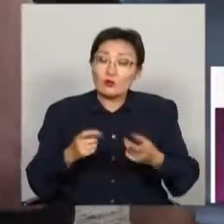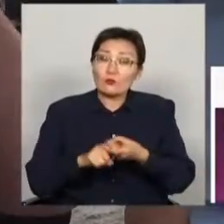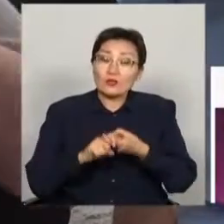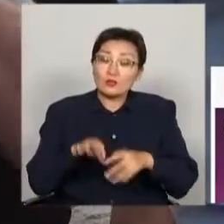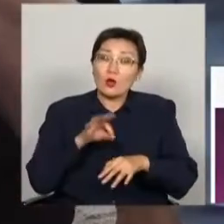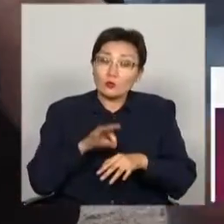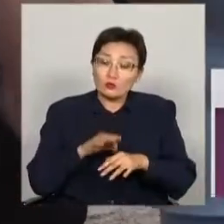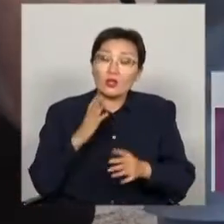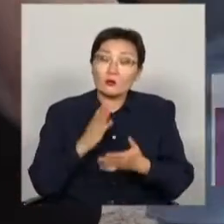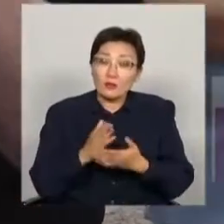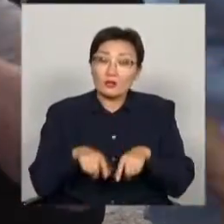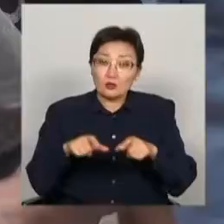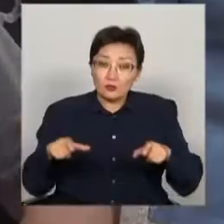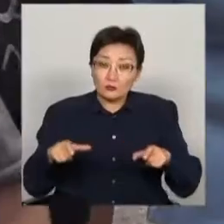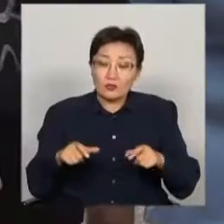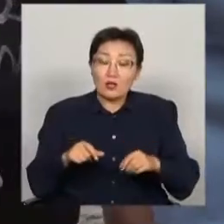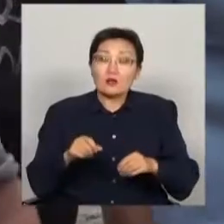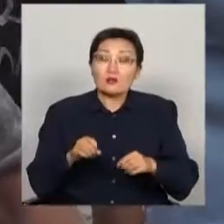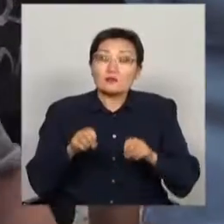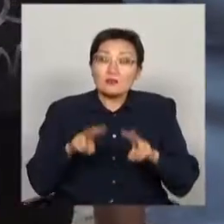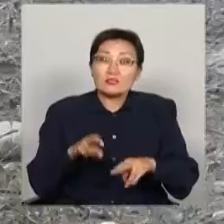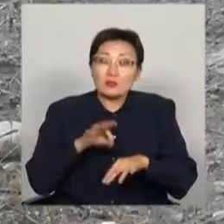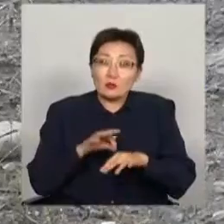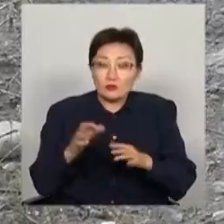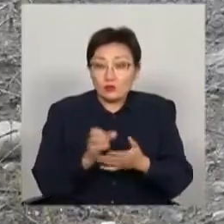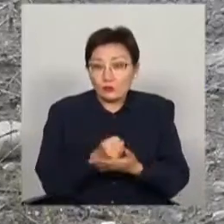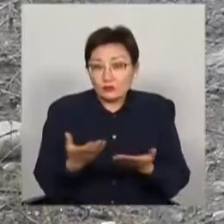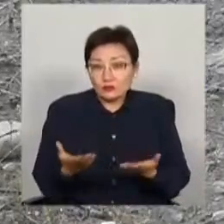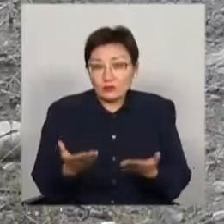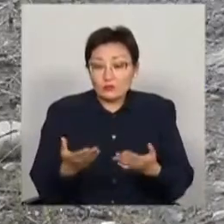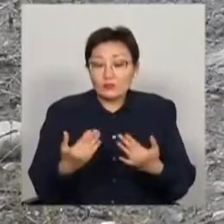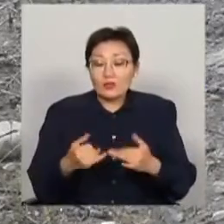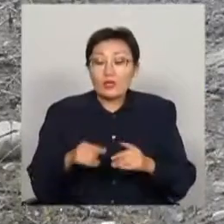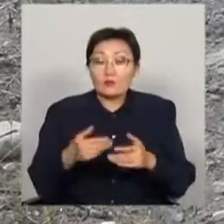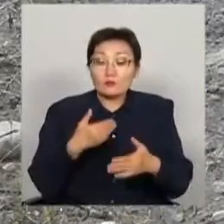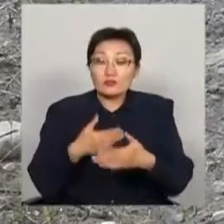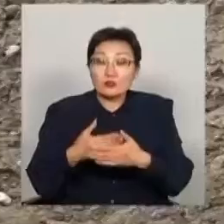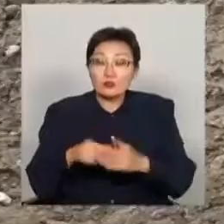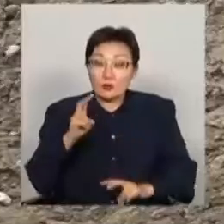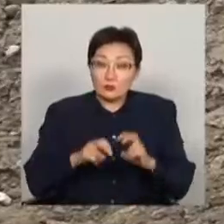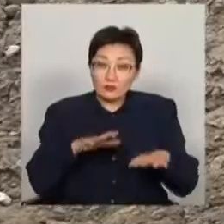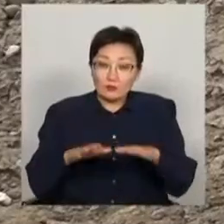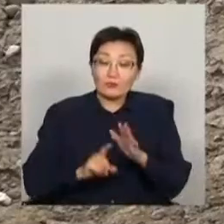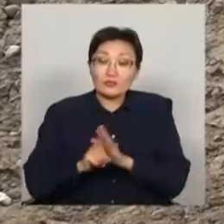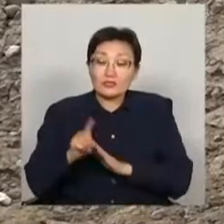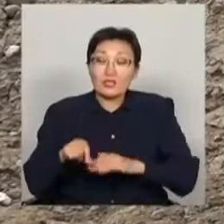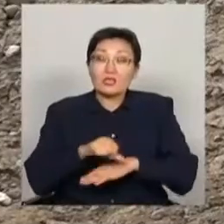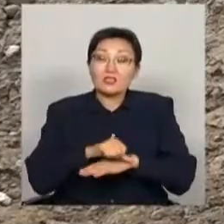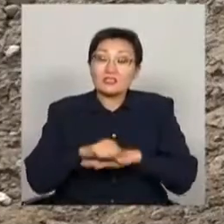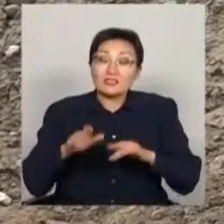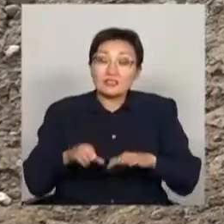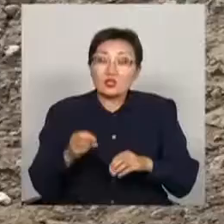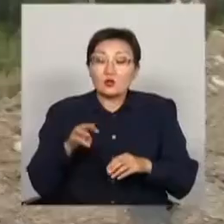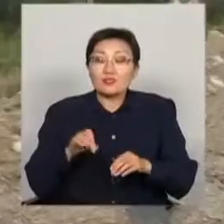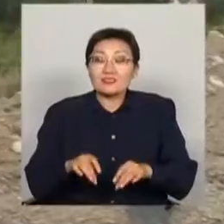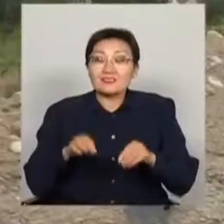ауруға шалдыққан тұрғындар бар осында. Қолдан ауру тауып отырмыз. Тұрғындардың айтуынша, жақын маңдағы өндіріс ошағы бастапқыда сыртқа тек күл